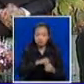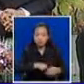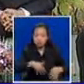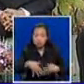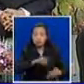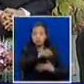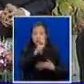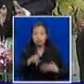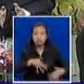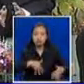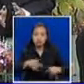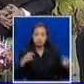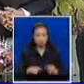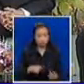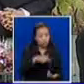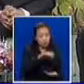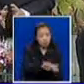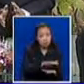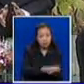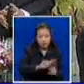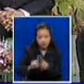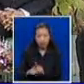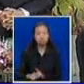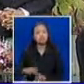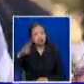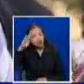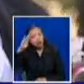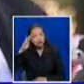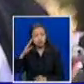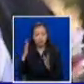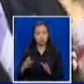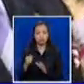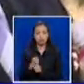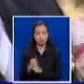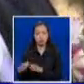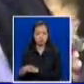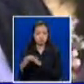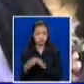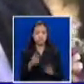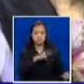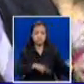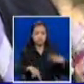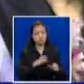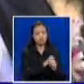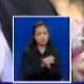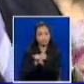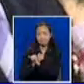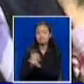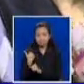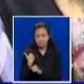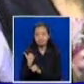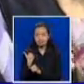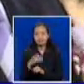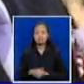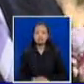เช่นเอ่อในส่วนของโรงเรียนที่ต้องการการคุ้มกันอยู่ตลอดเวลาทีนี้สำหรับปัญหาของการศึกษาใน 3จังหวัด